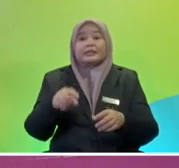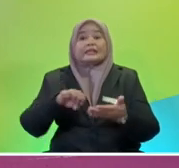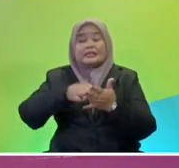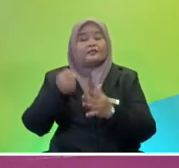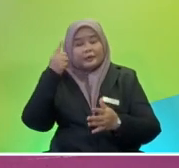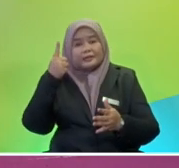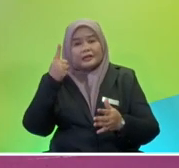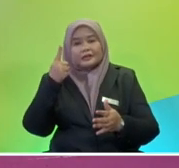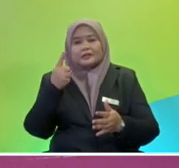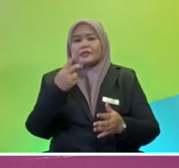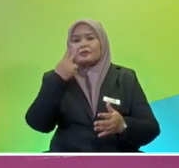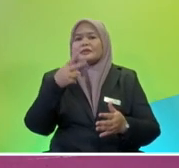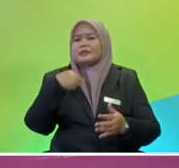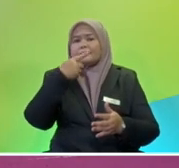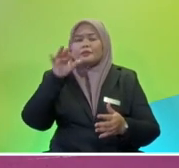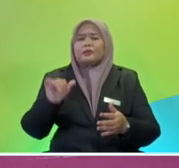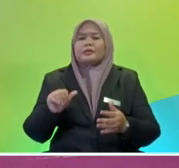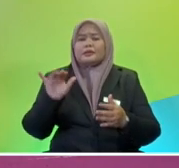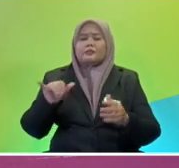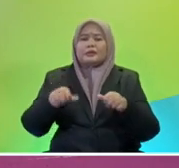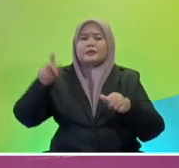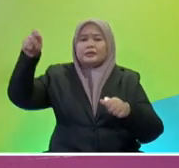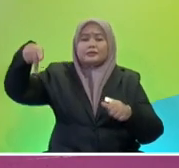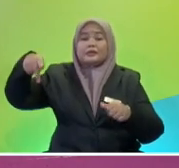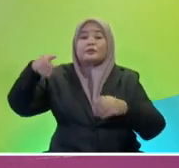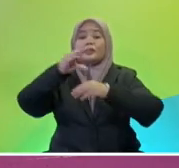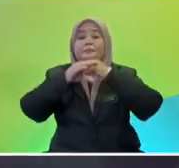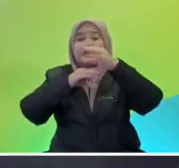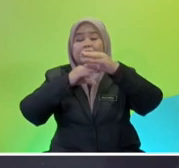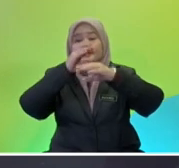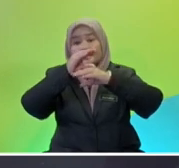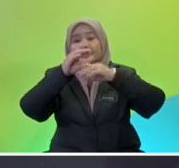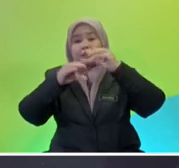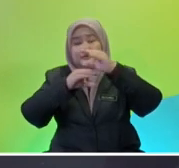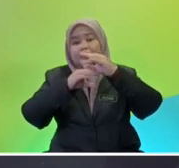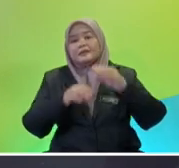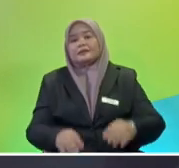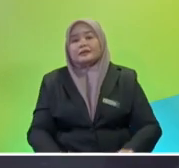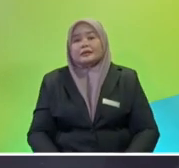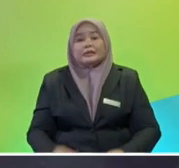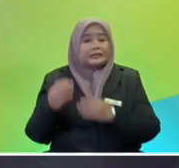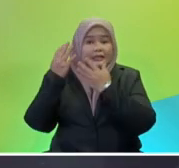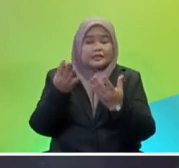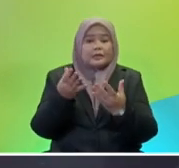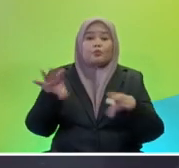kita tengok Siapa yang Boleh bagi kita bagi kita bagi Dia